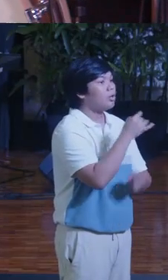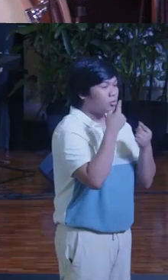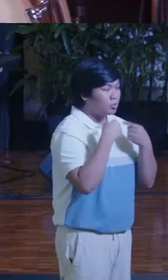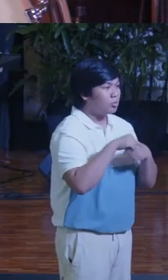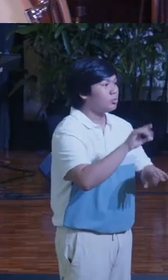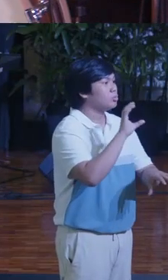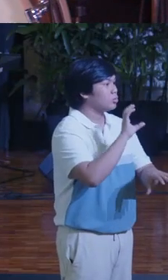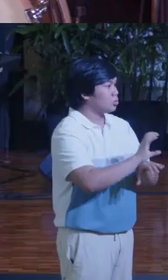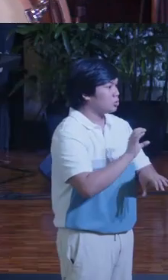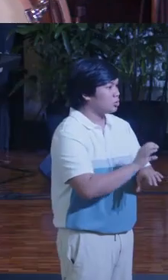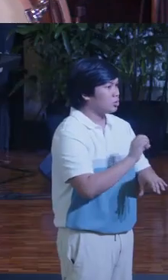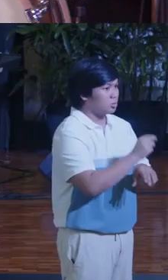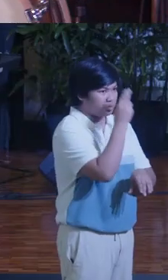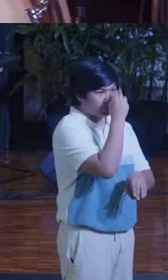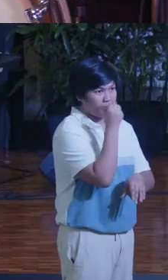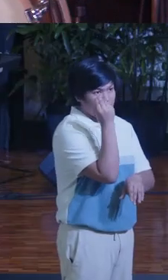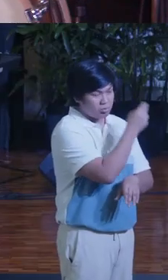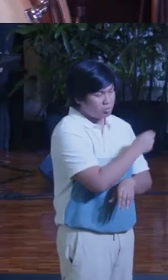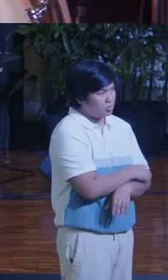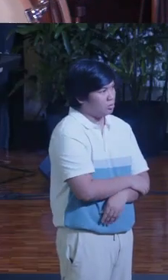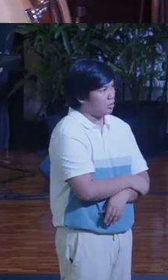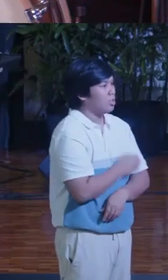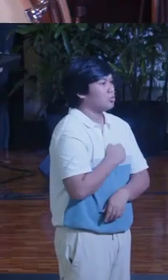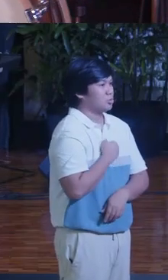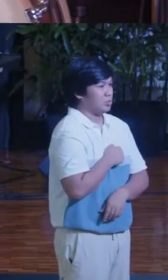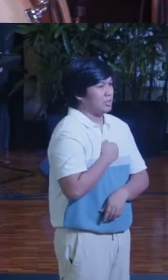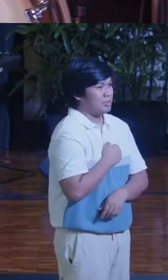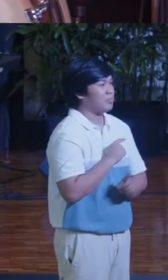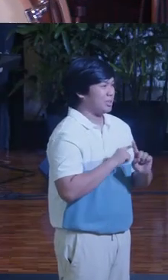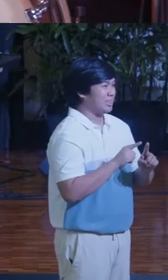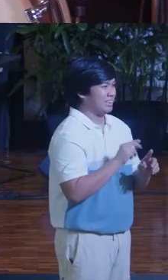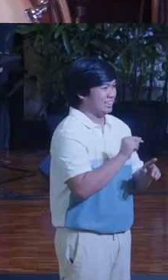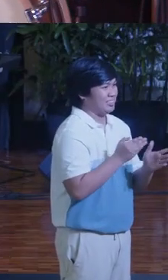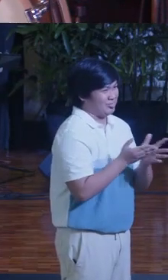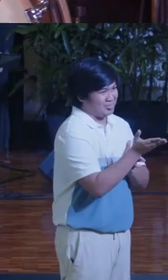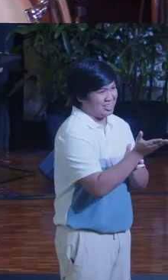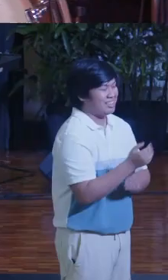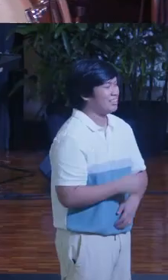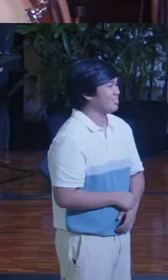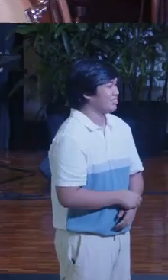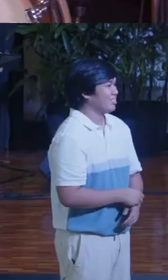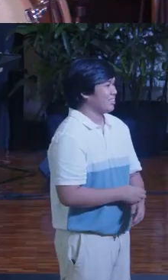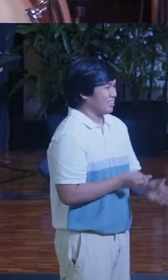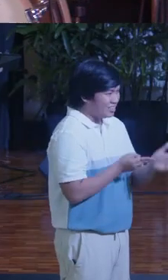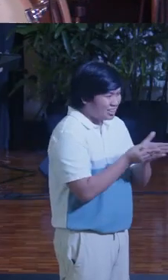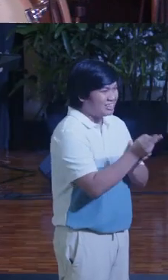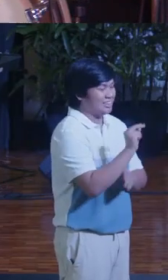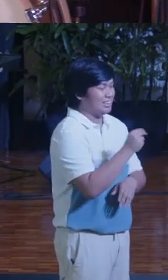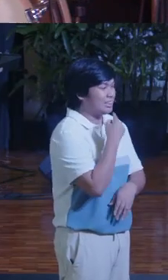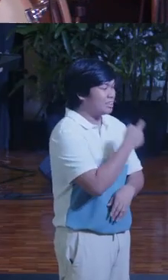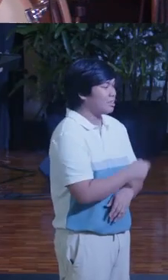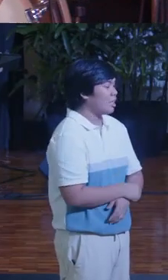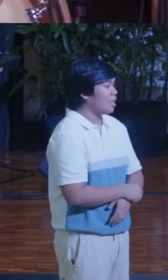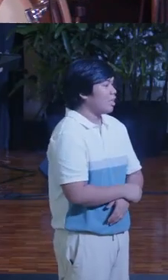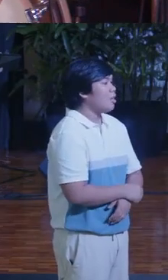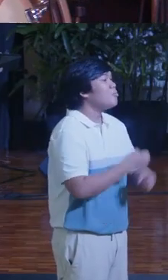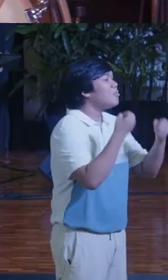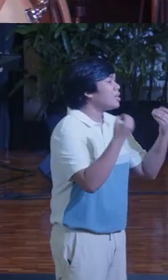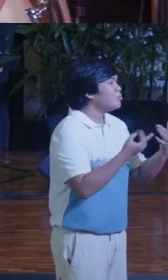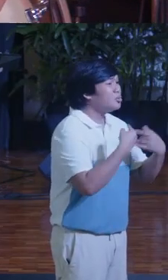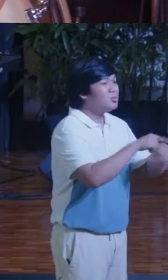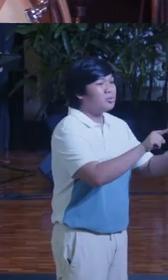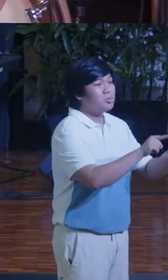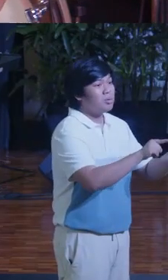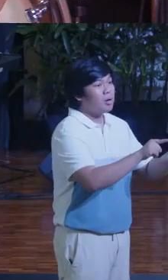kinalakhang relihiyon. Hindi ko na sasabihin sa inyo kung saan, kung anong pangalan. Alam nyo na kung sino tinutukoy